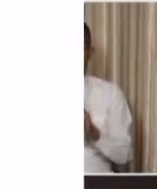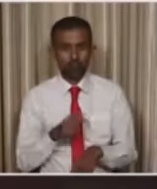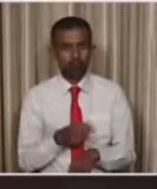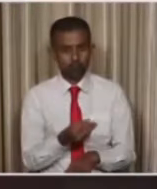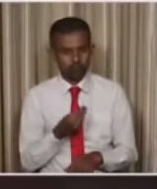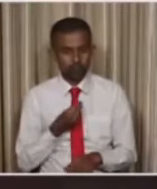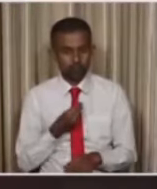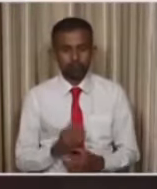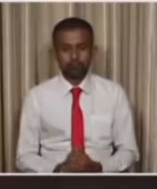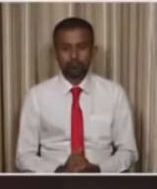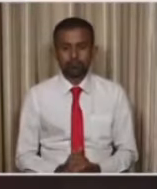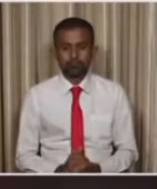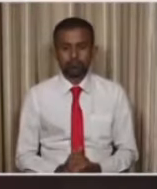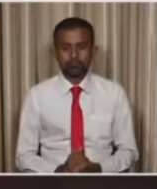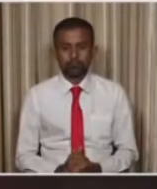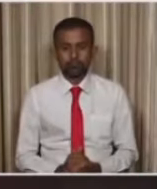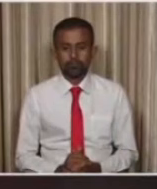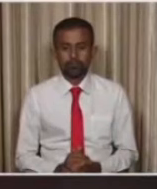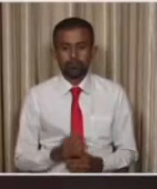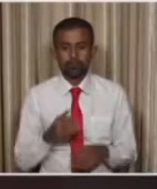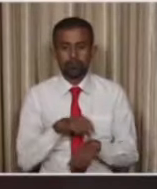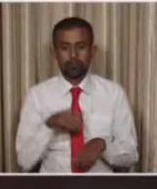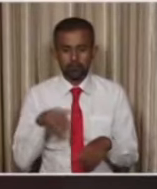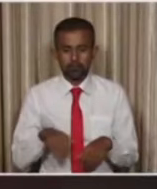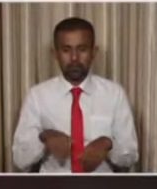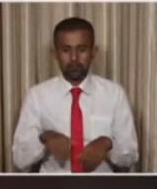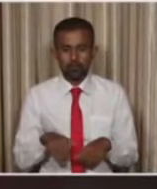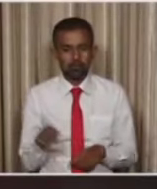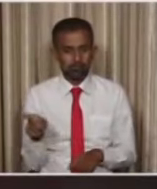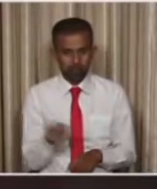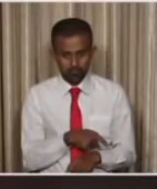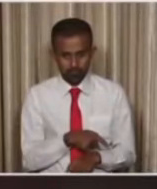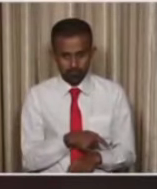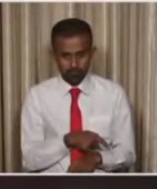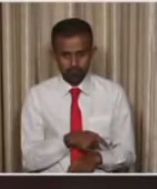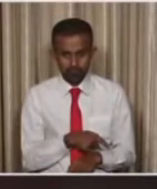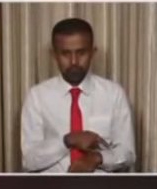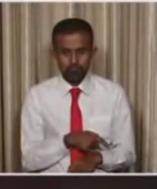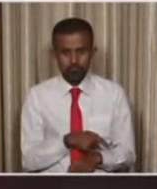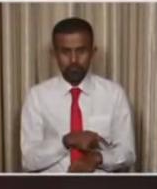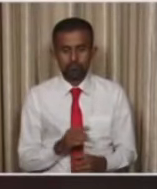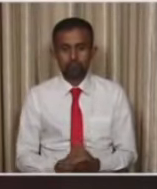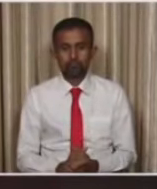කට්ටිය. විශේෂයෙන්ම අද දවස අපේ